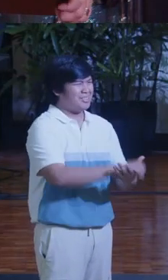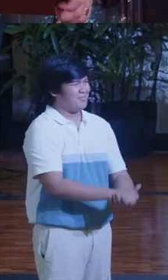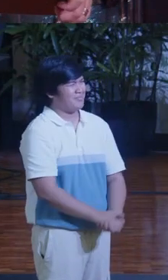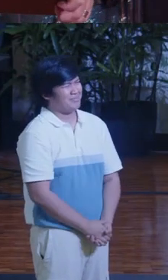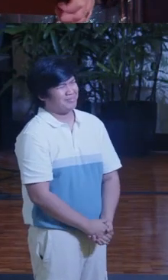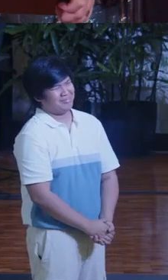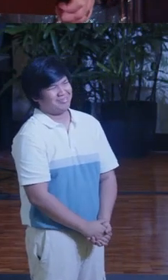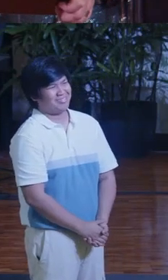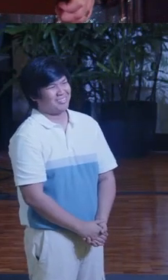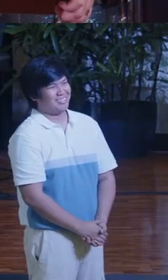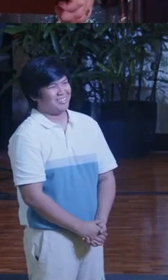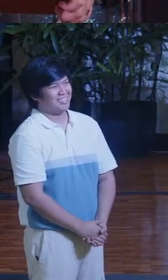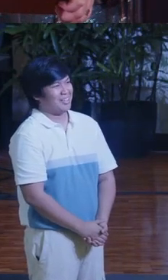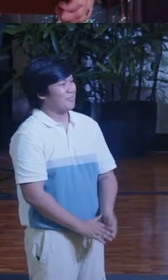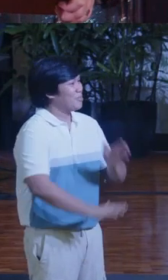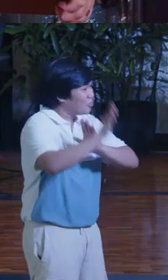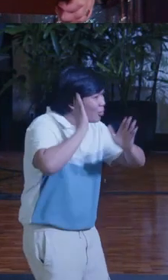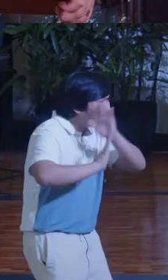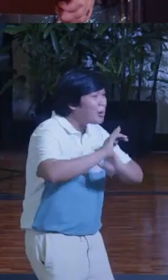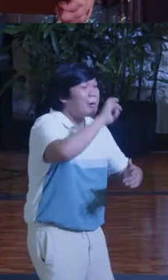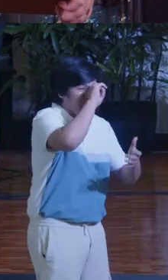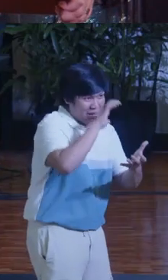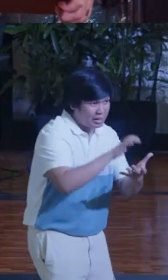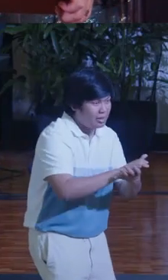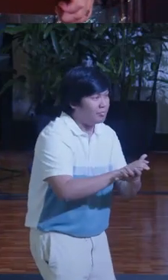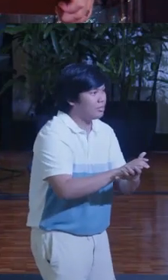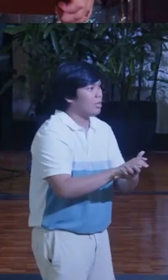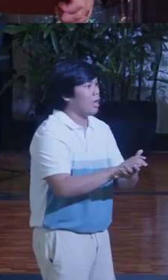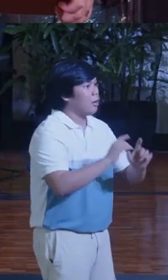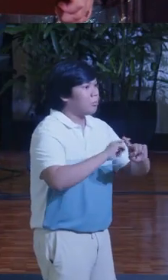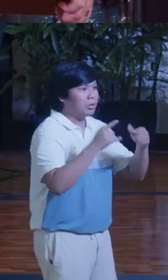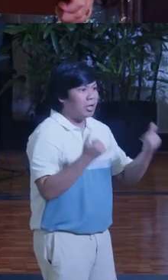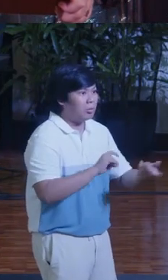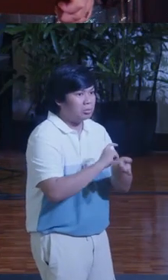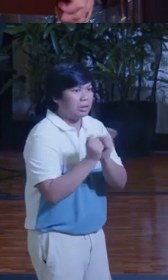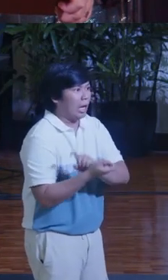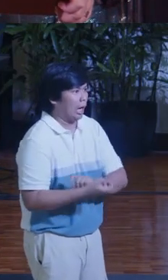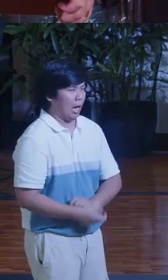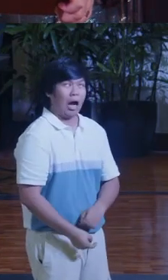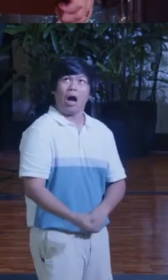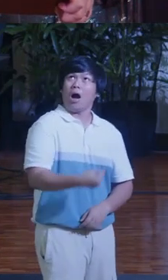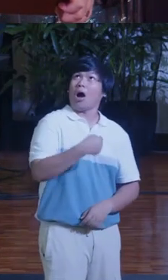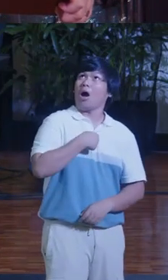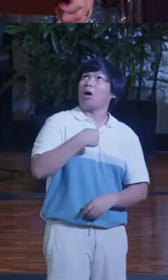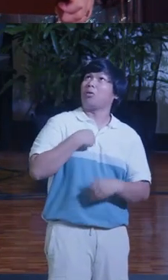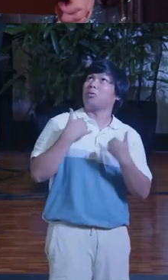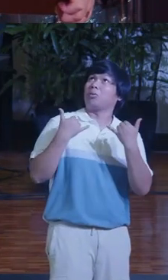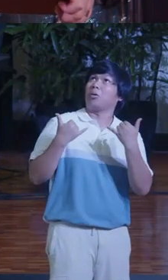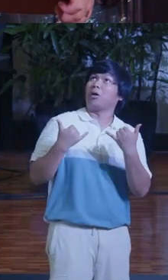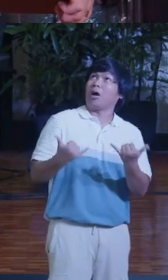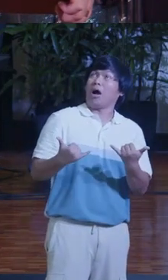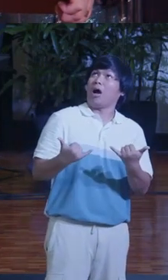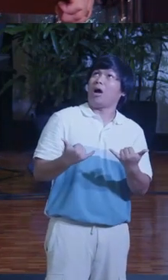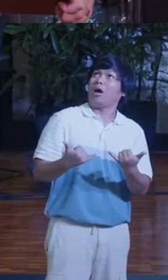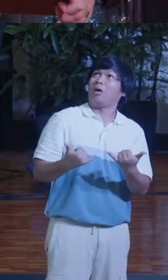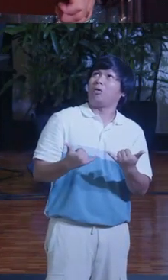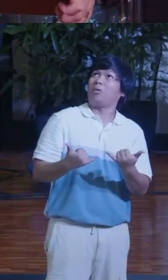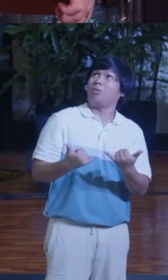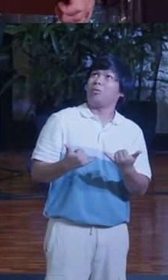napadapa siya. Ganun po ang faith ni Abraham. The father of faith. No? Napakalakas ng